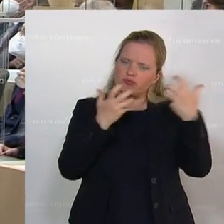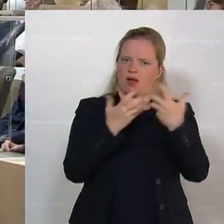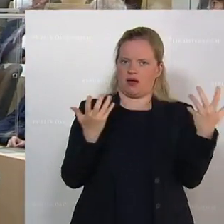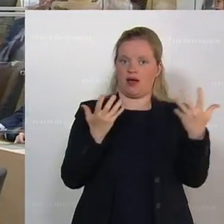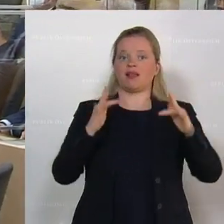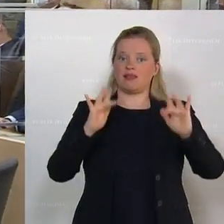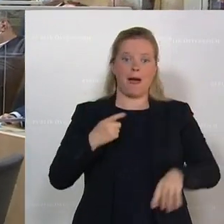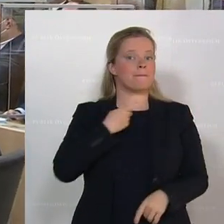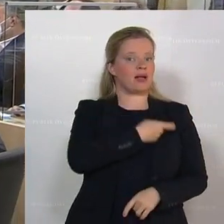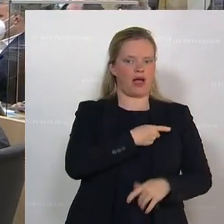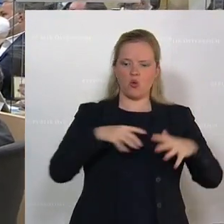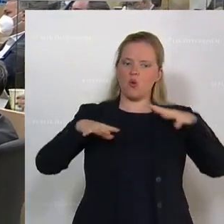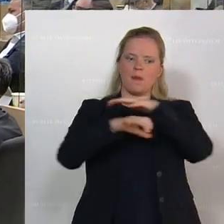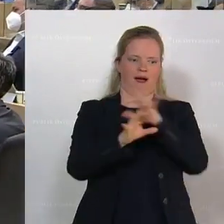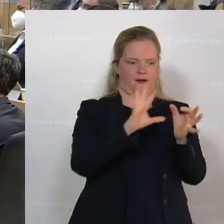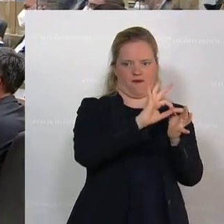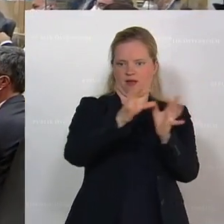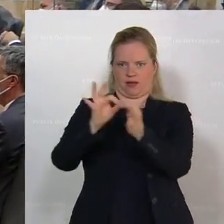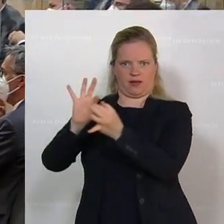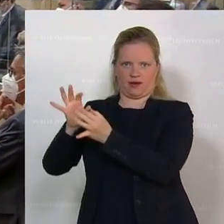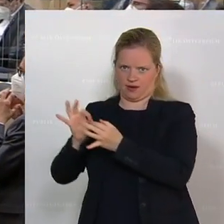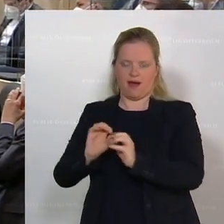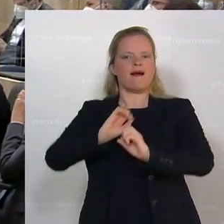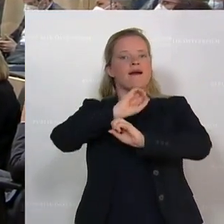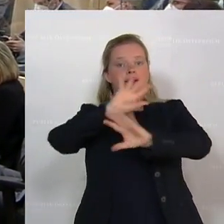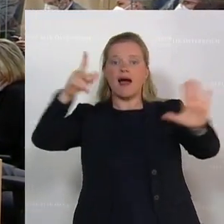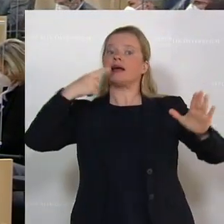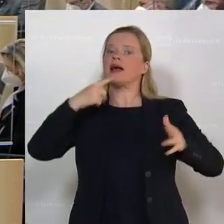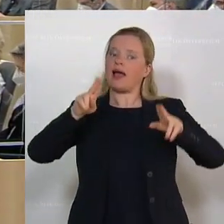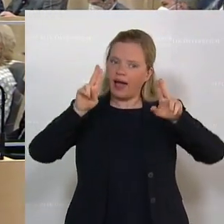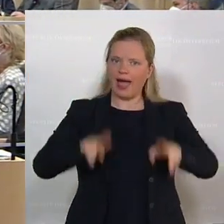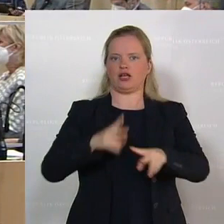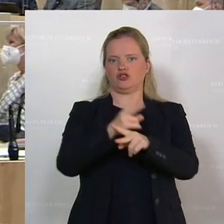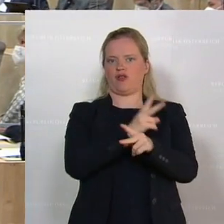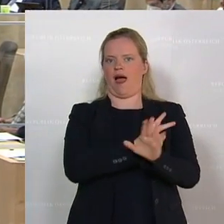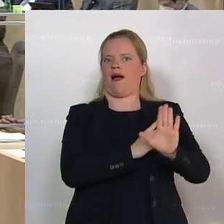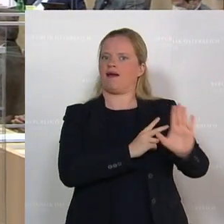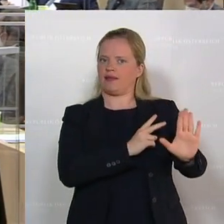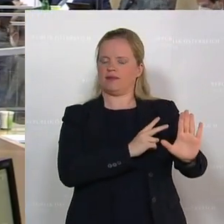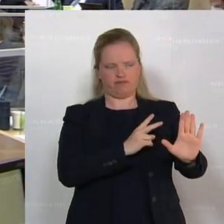Meinung nach parteiübergreifend ein klares Bekenntnis zum Rechtsstaat und ein